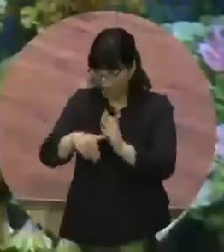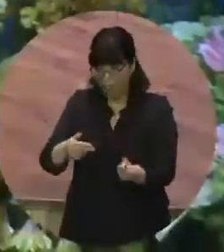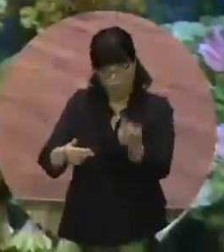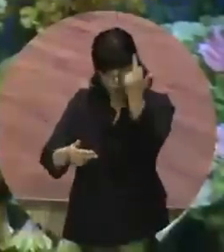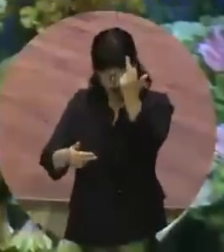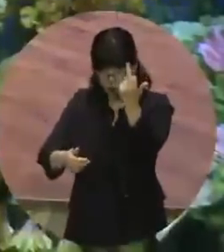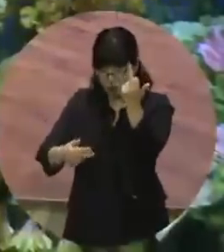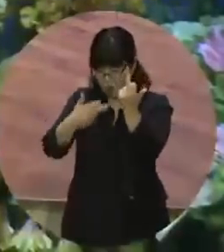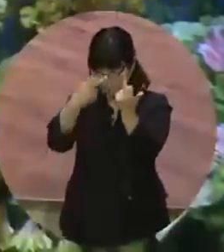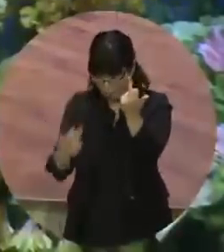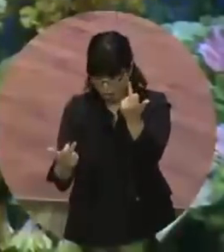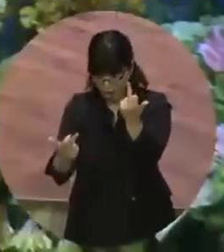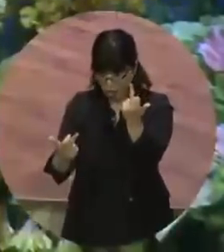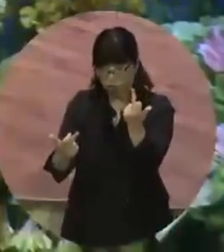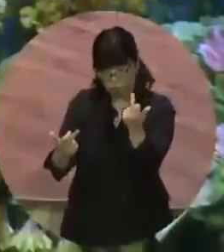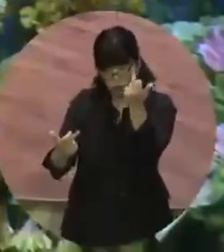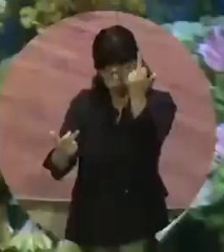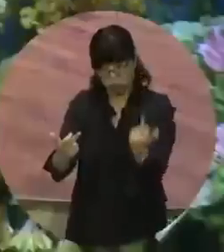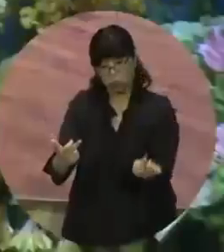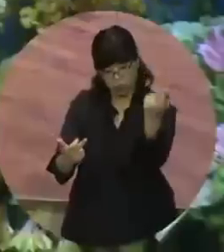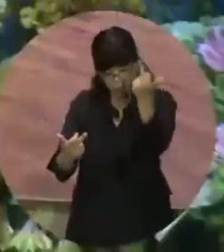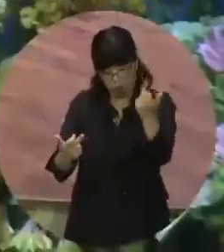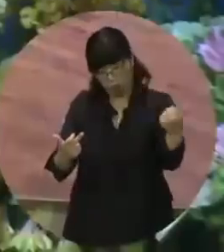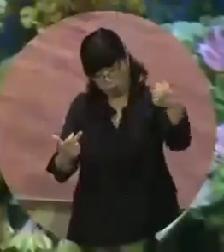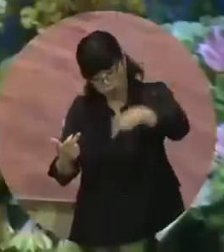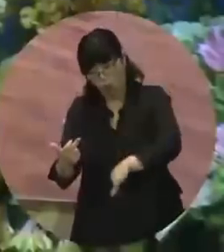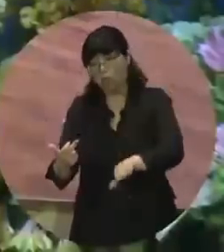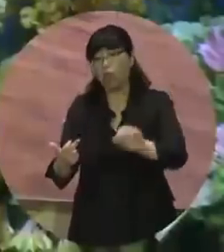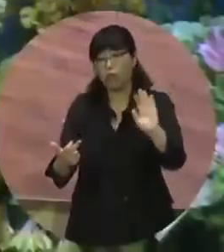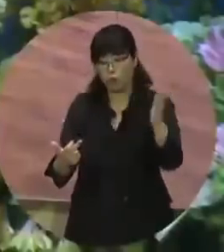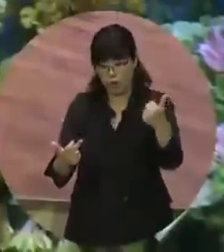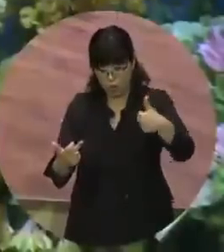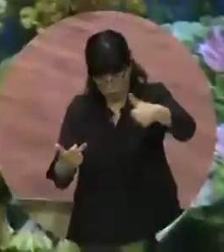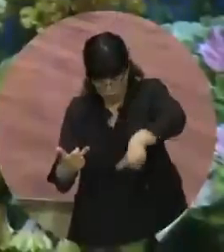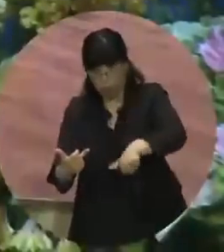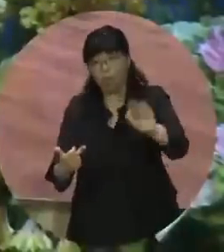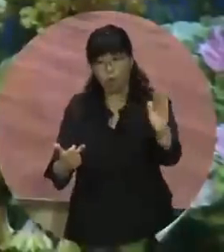이 이삭은 하나님의 언약 잊어버렸어요.